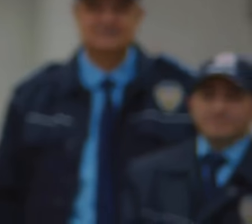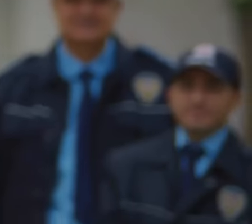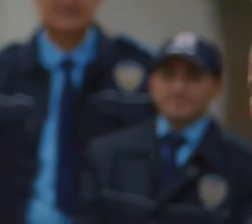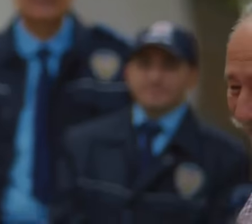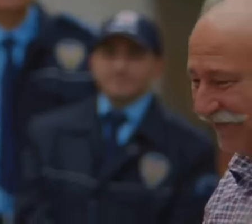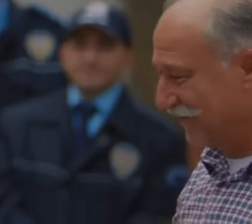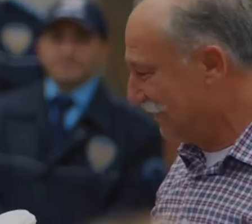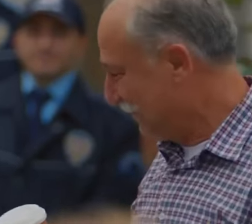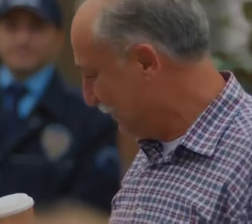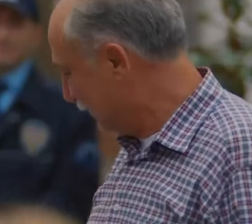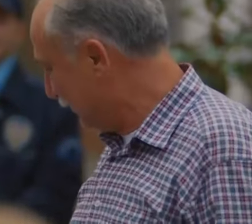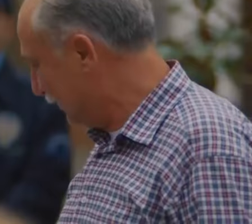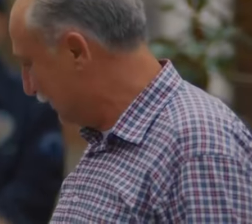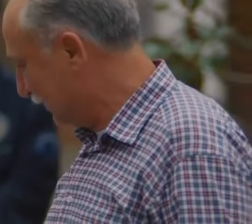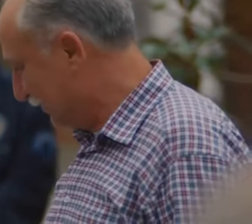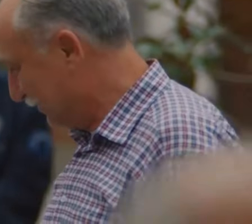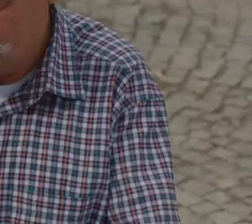Pardon, teşekkürler.